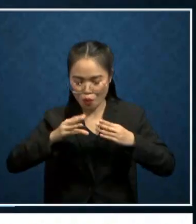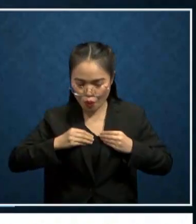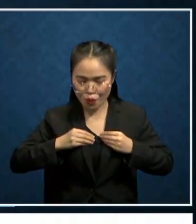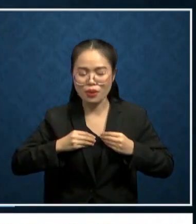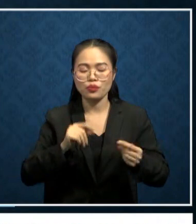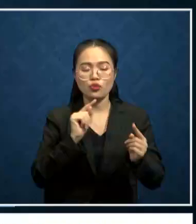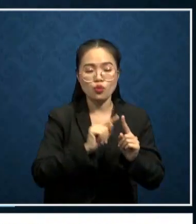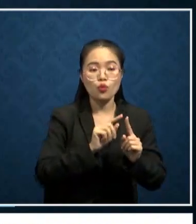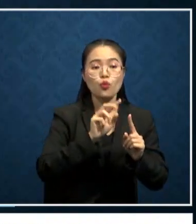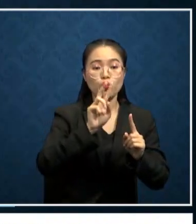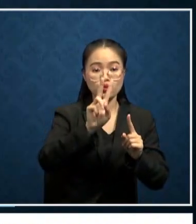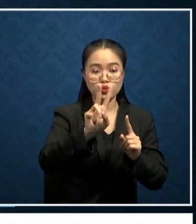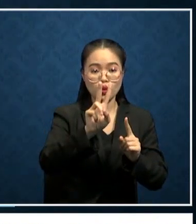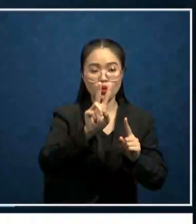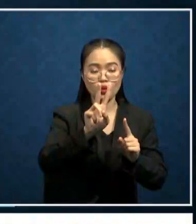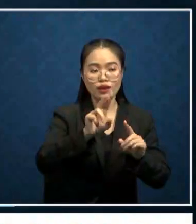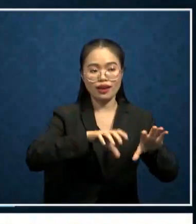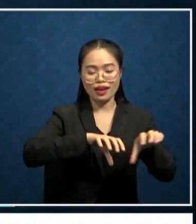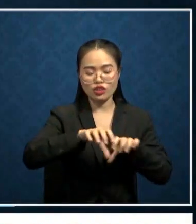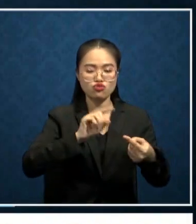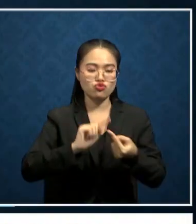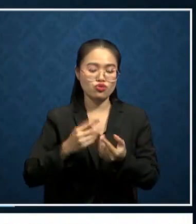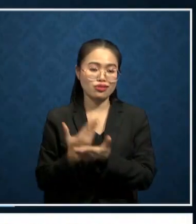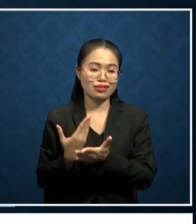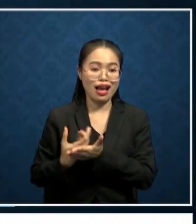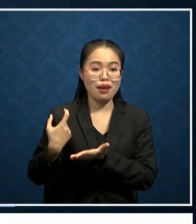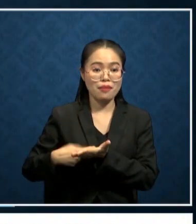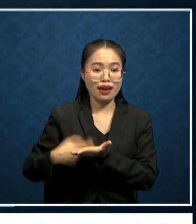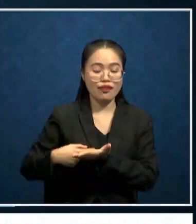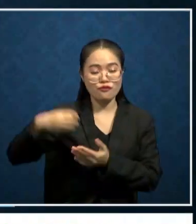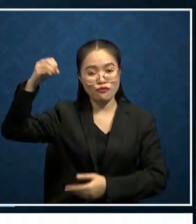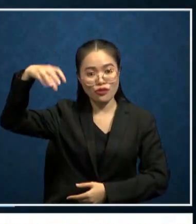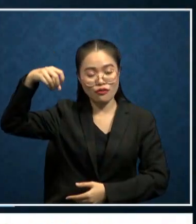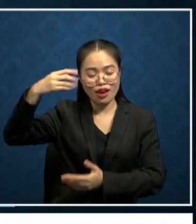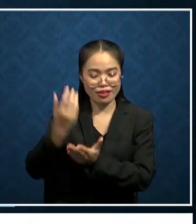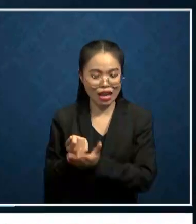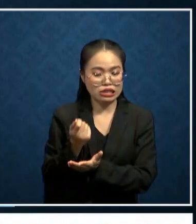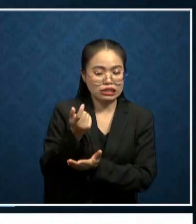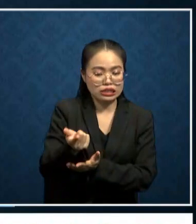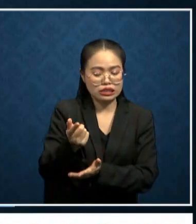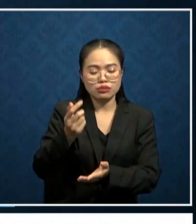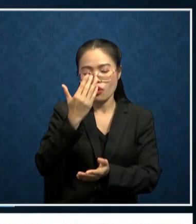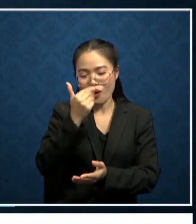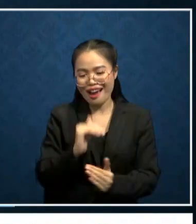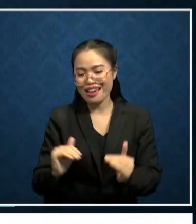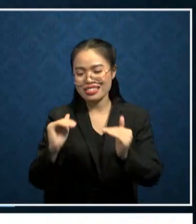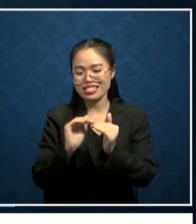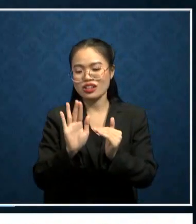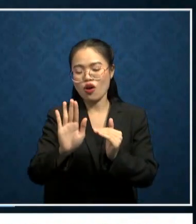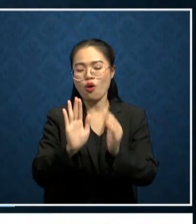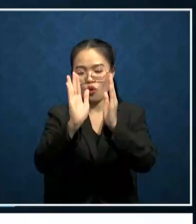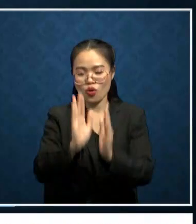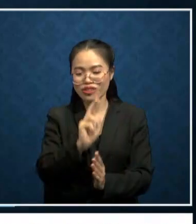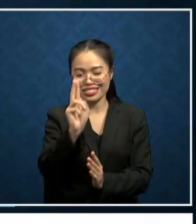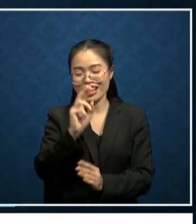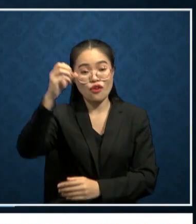กำกับการดำเนินมาตรการคืนเงินประกันการใช้ไฟฟ้าอย่างต่อเนื่องเพื่อคุ้มครองผู้ใช้พลังงานอันนี้ที่